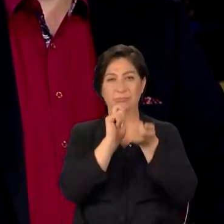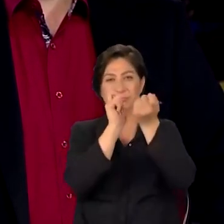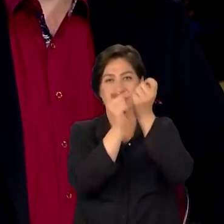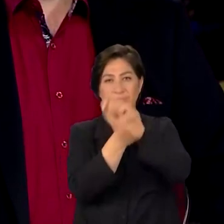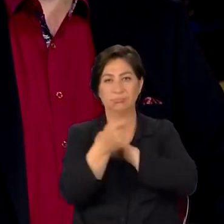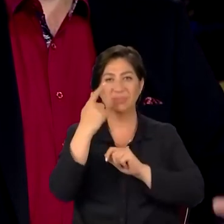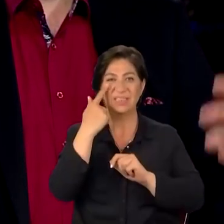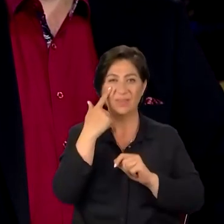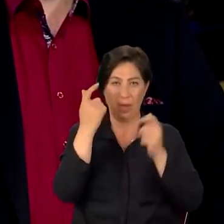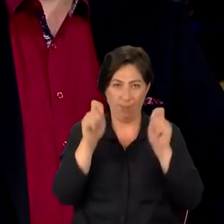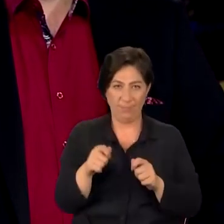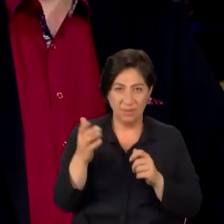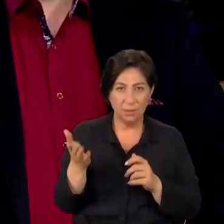devlet